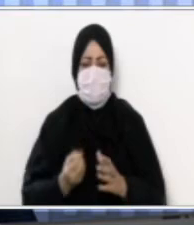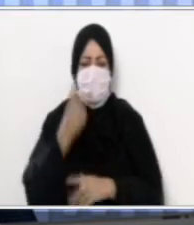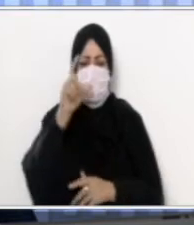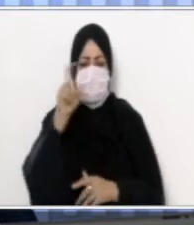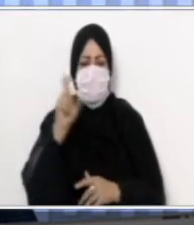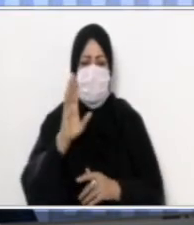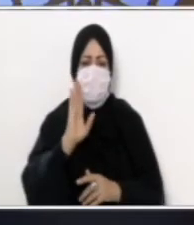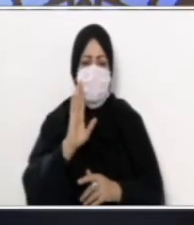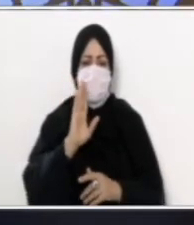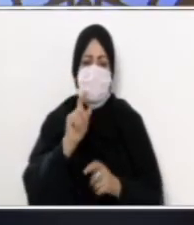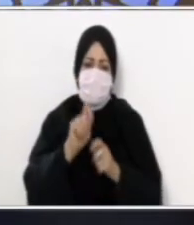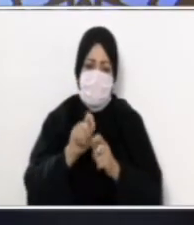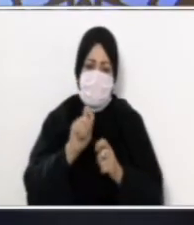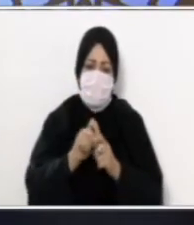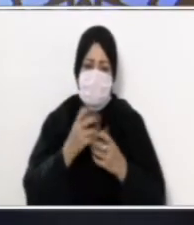النصح والترفق به،